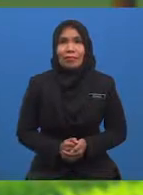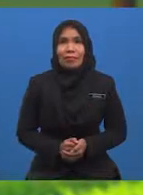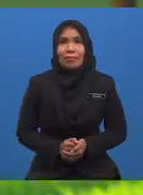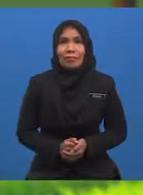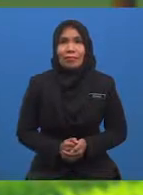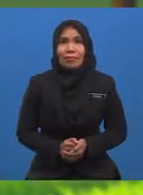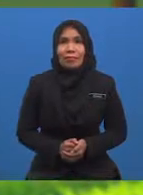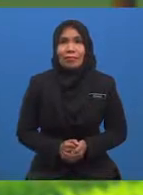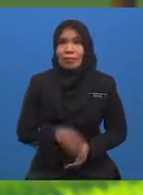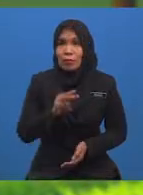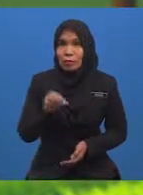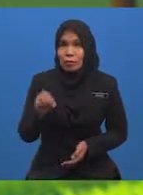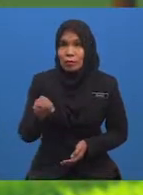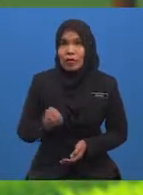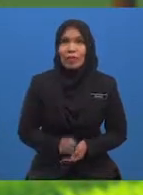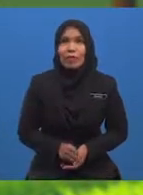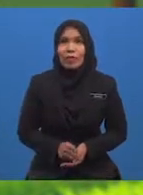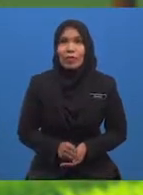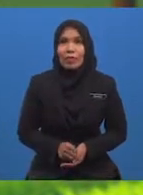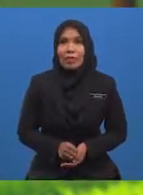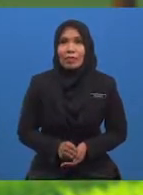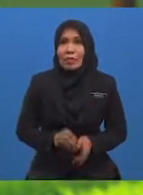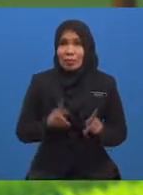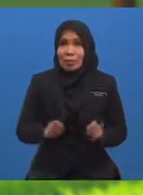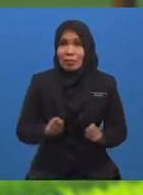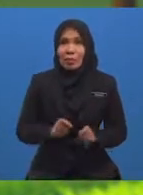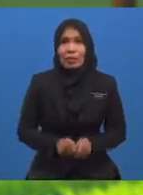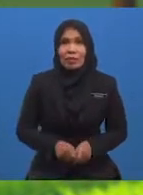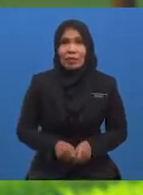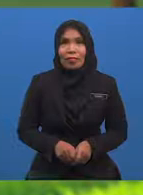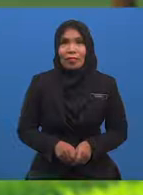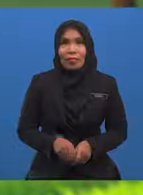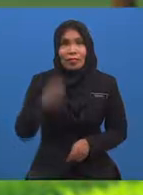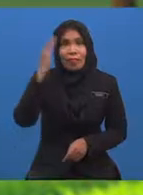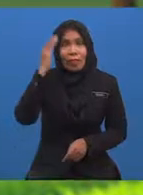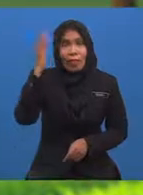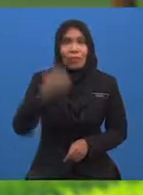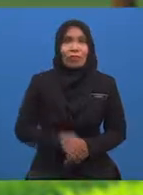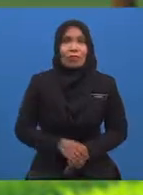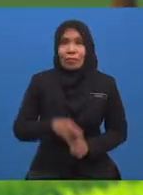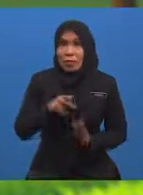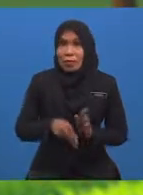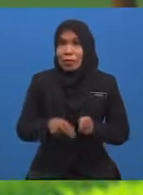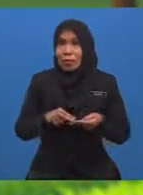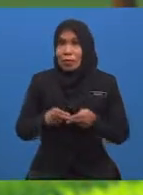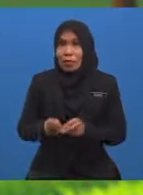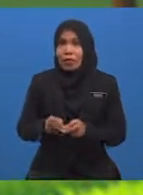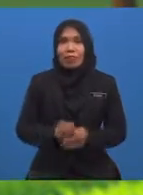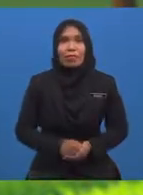percambahan, murid-murid harus mengenal pasti perubahan biji benih